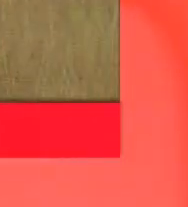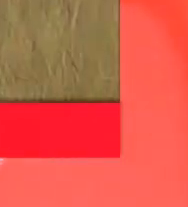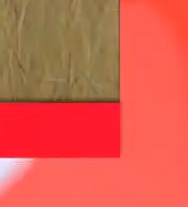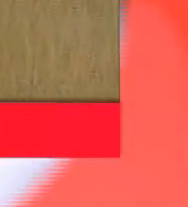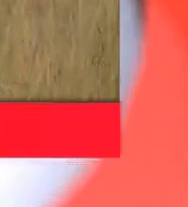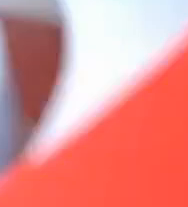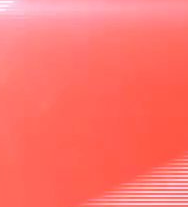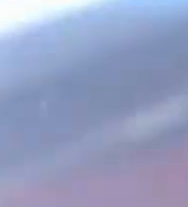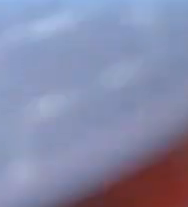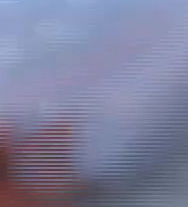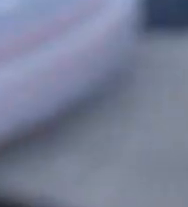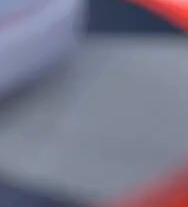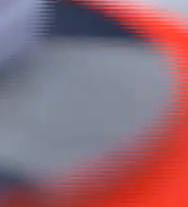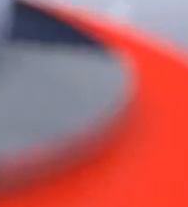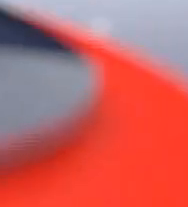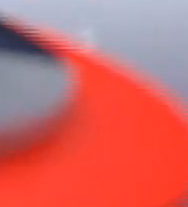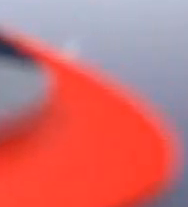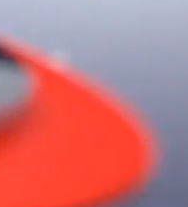ariva izao